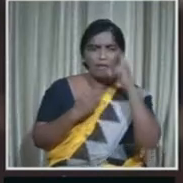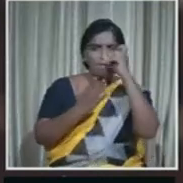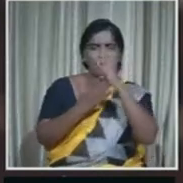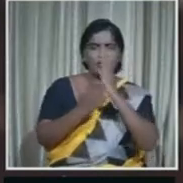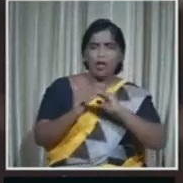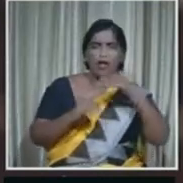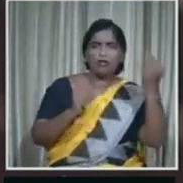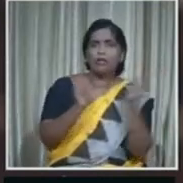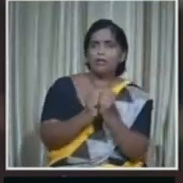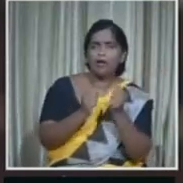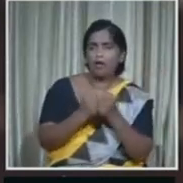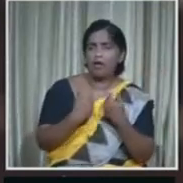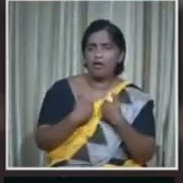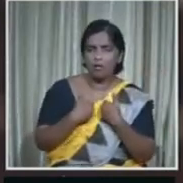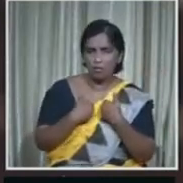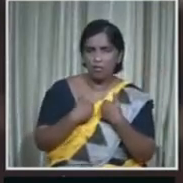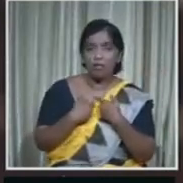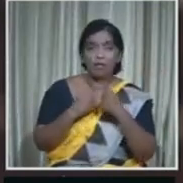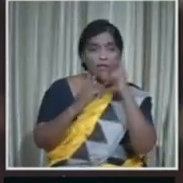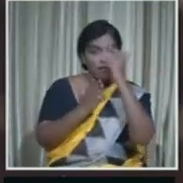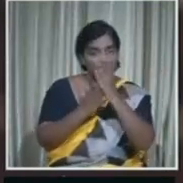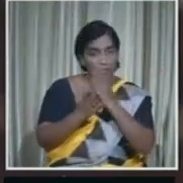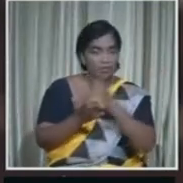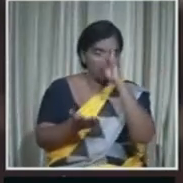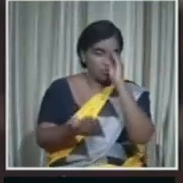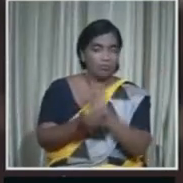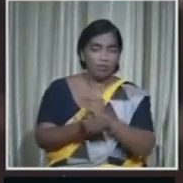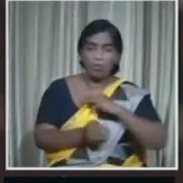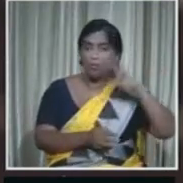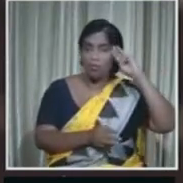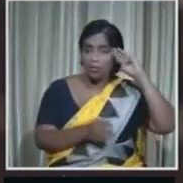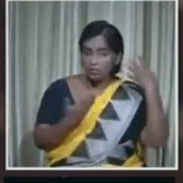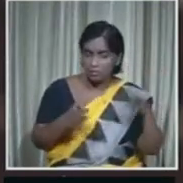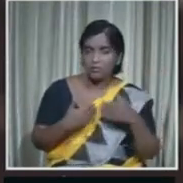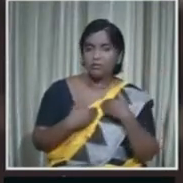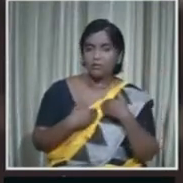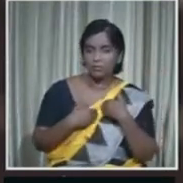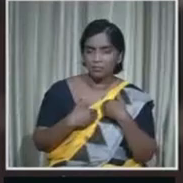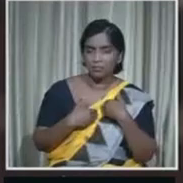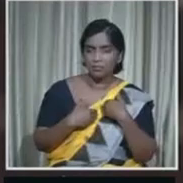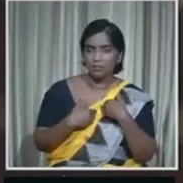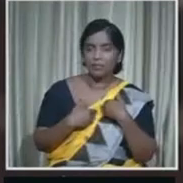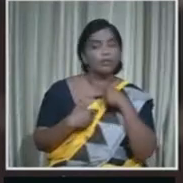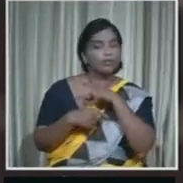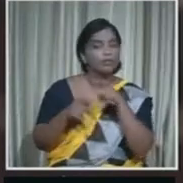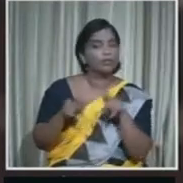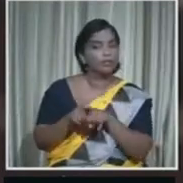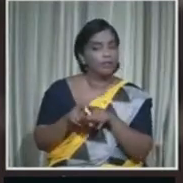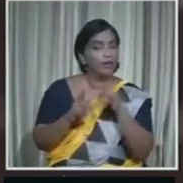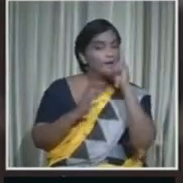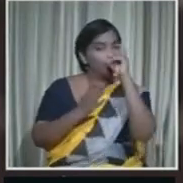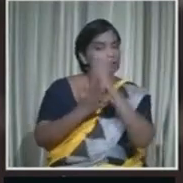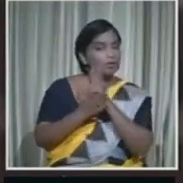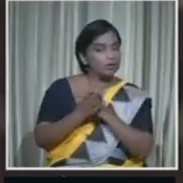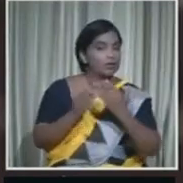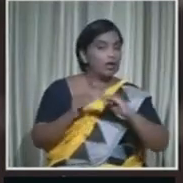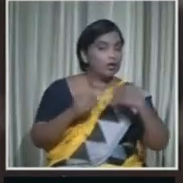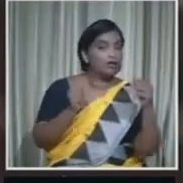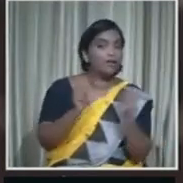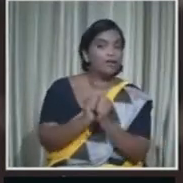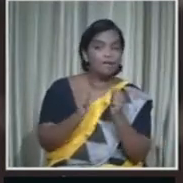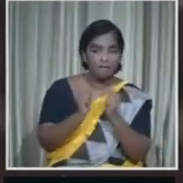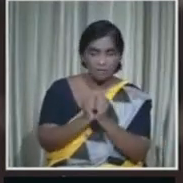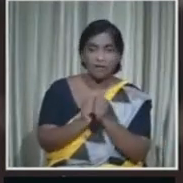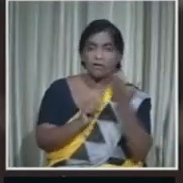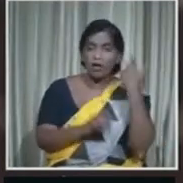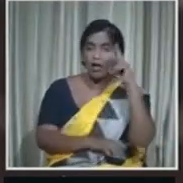කරන්නේ. අපි විවස්ථාව ආරක්ෂා කරනවා කියලා අපි දියුරුම් දීලා තියෙනවා. ඒ නිසා විවස්ථාවෙන් පිට වැඩ කරගෙන තමයි තමුන්නාස කරුවේ